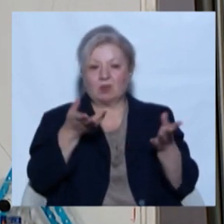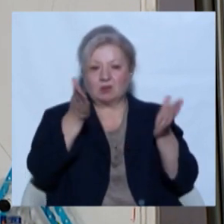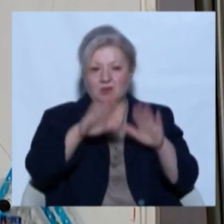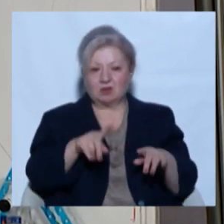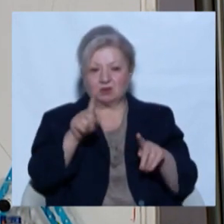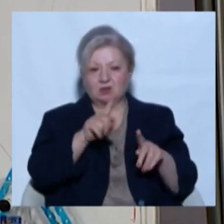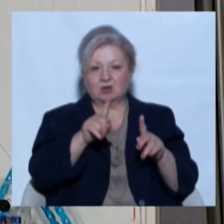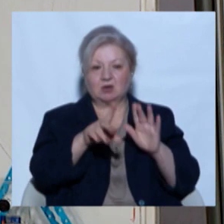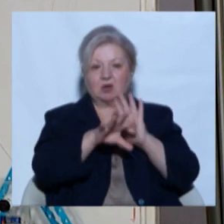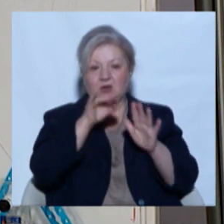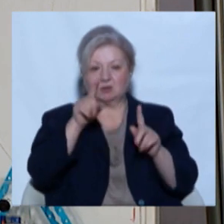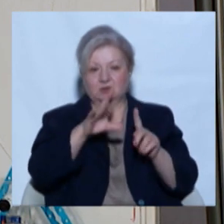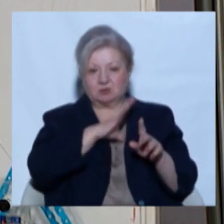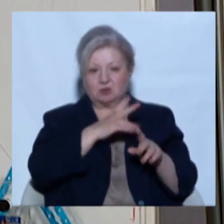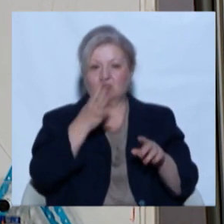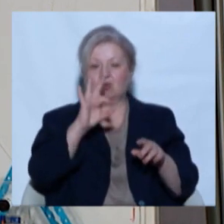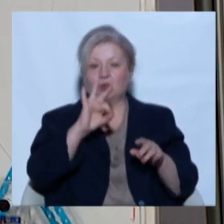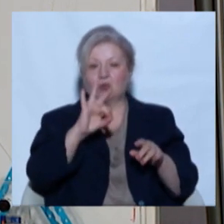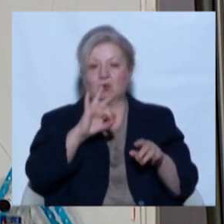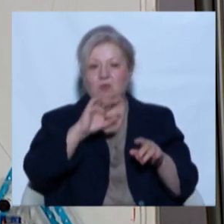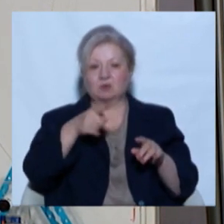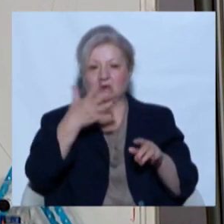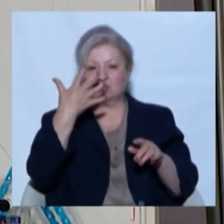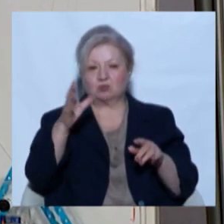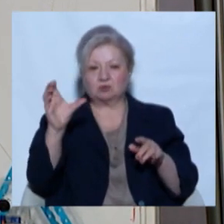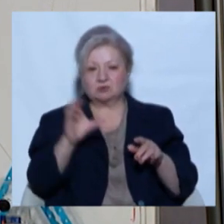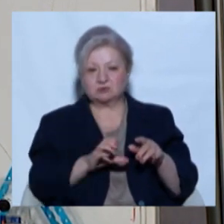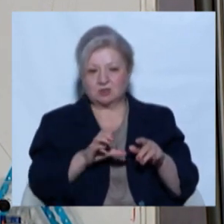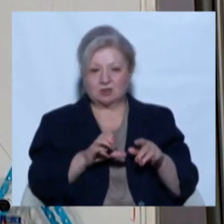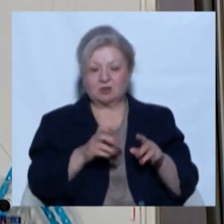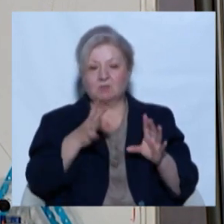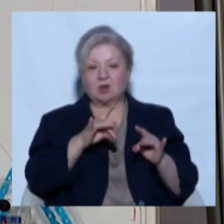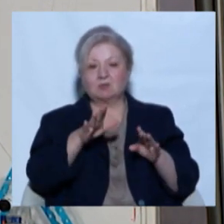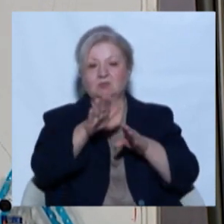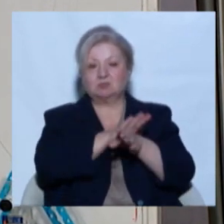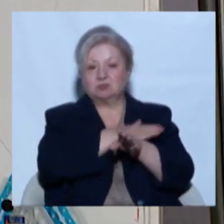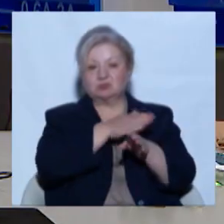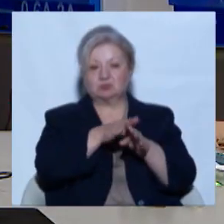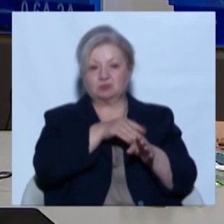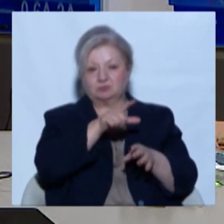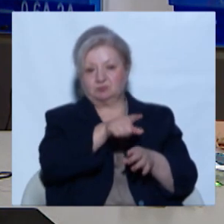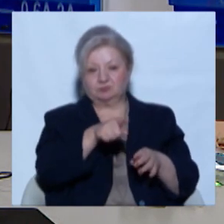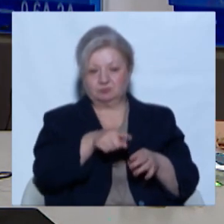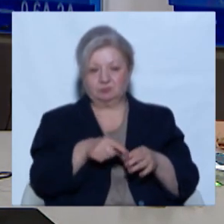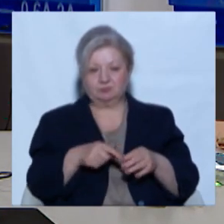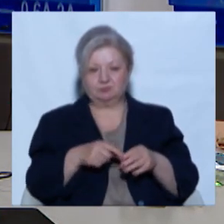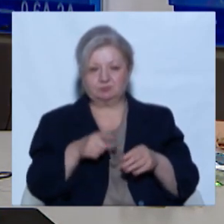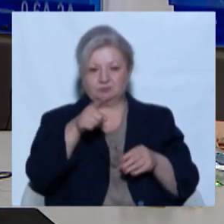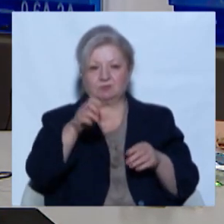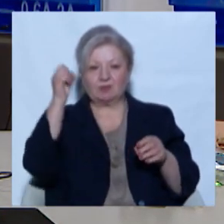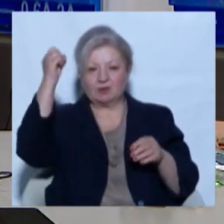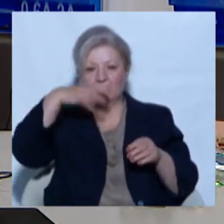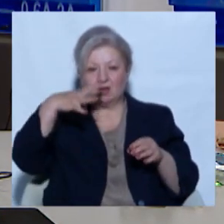სტრობოსკოპის უნდა დაეტოვებინა ის, რაც აირჩია, თუნდაც 0.5 წამი, მაგრამ ხანგრძლივობა აი აქ